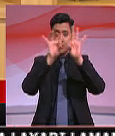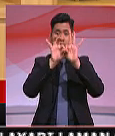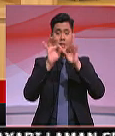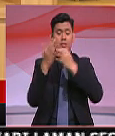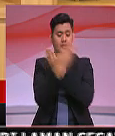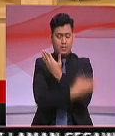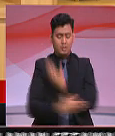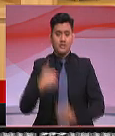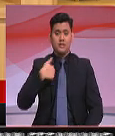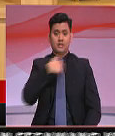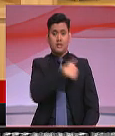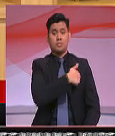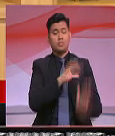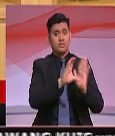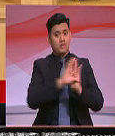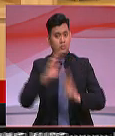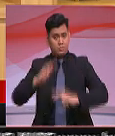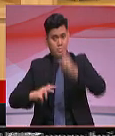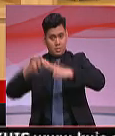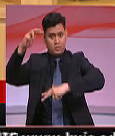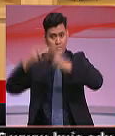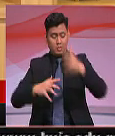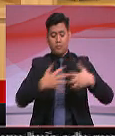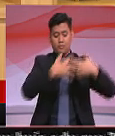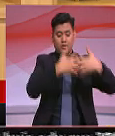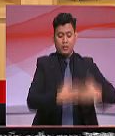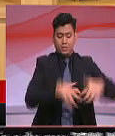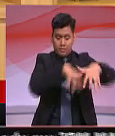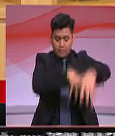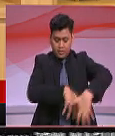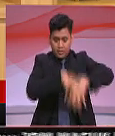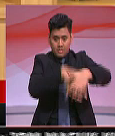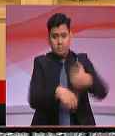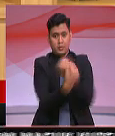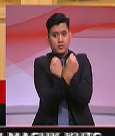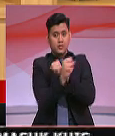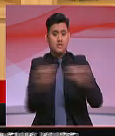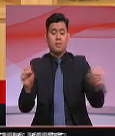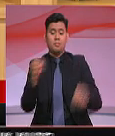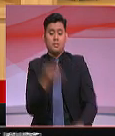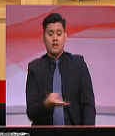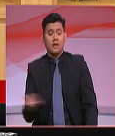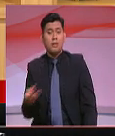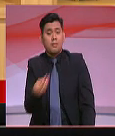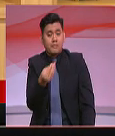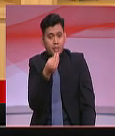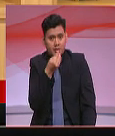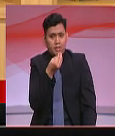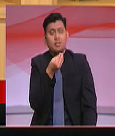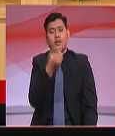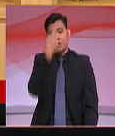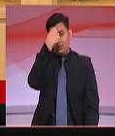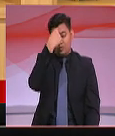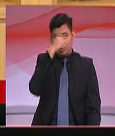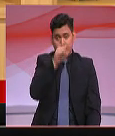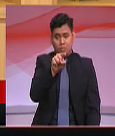sektor pembinaan, sektor perkilangan, pertanian. Sama ada untuk menyediakan barang makanan untuk